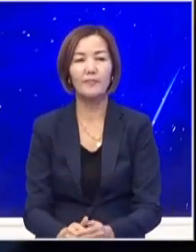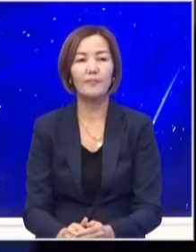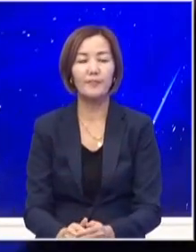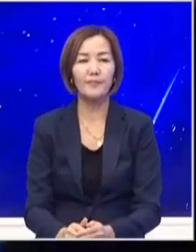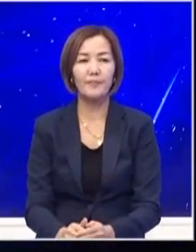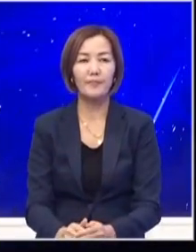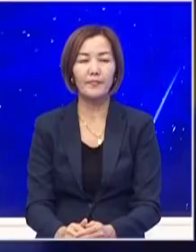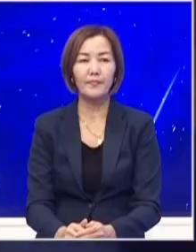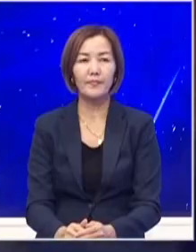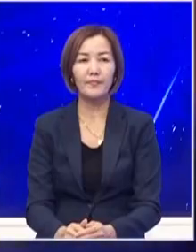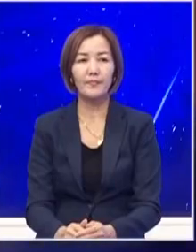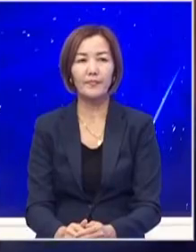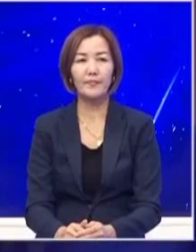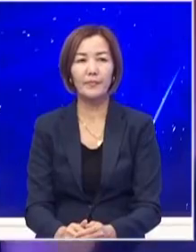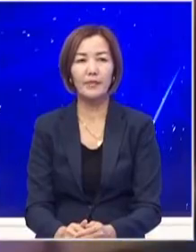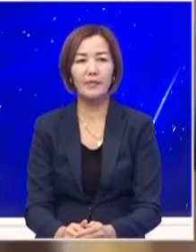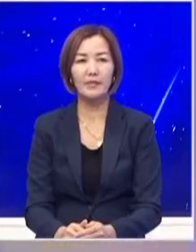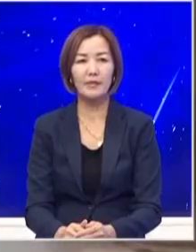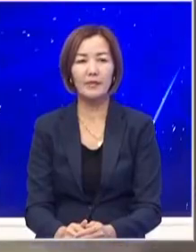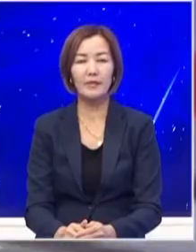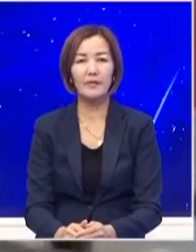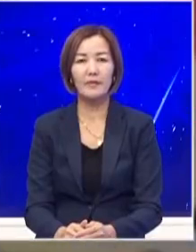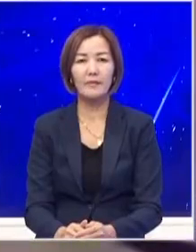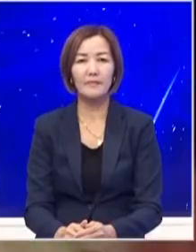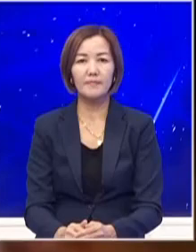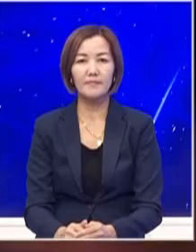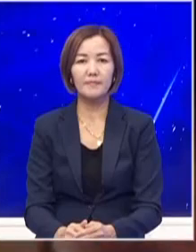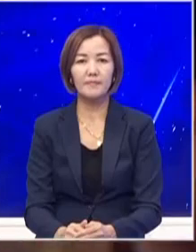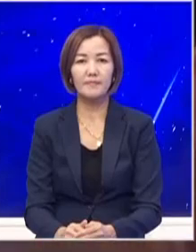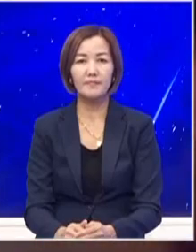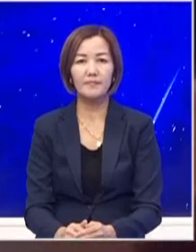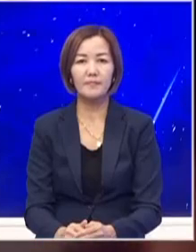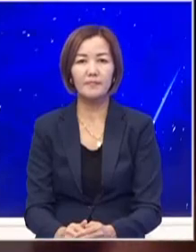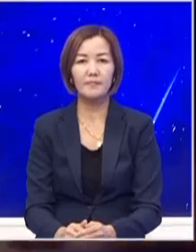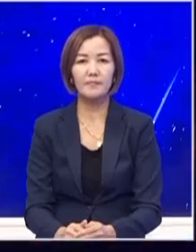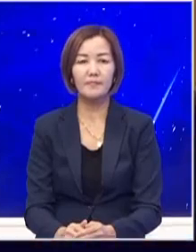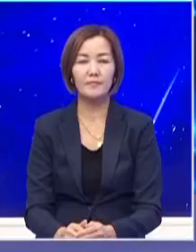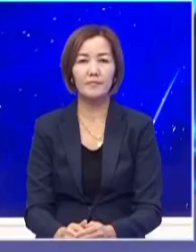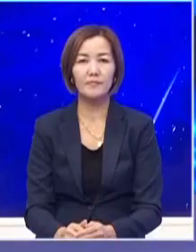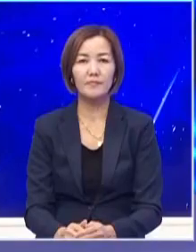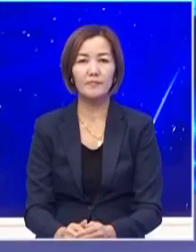Жақын жаңалықтарын ғаламтор ақпараттары негізінде дайындаған Шалқар Нұрмұхамбет, Жетісу арнасы.